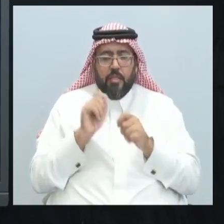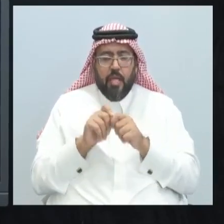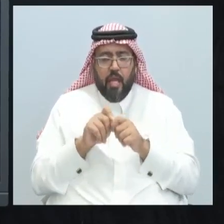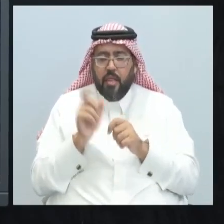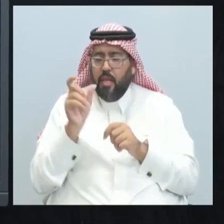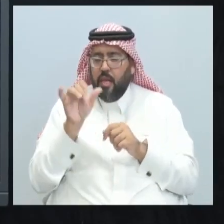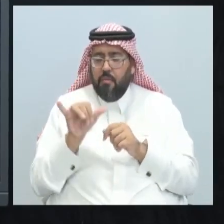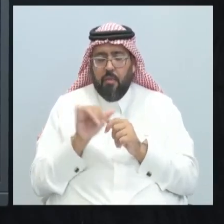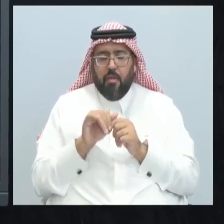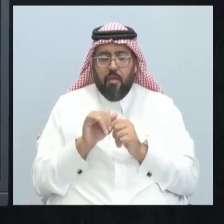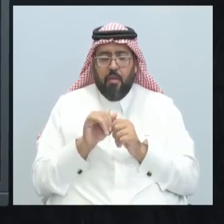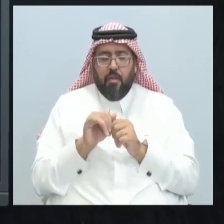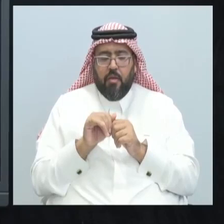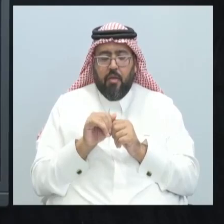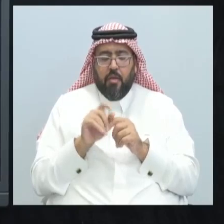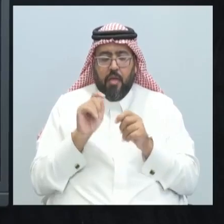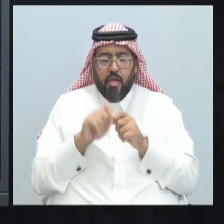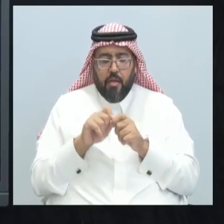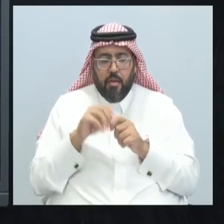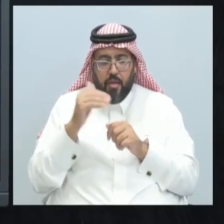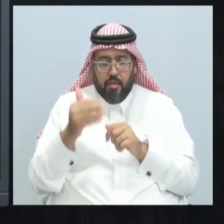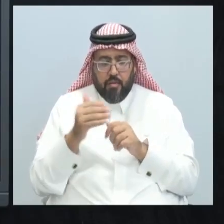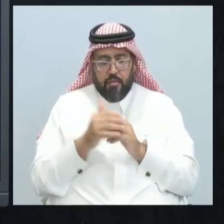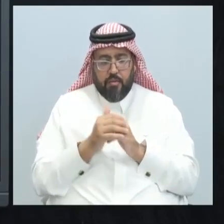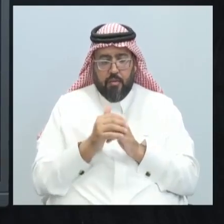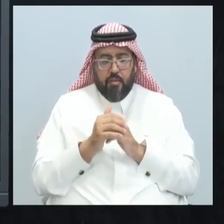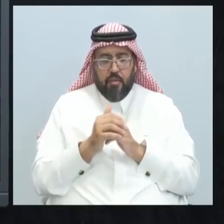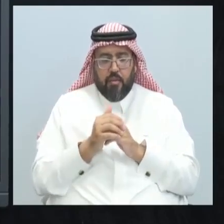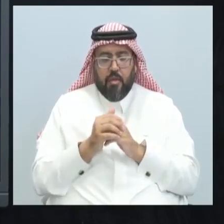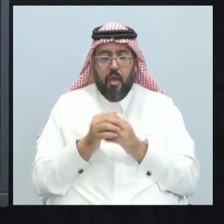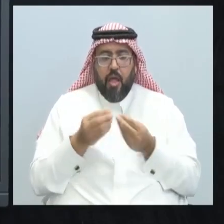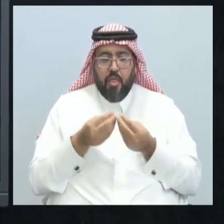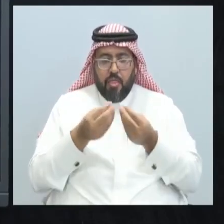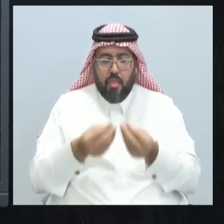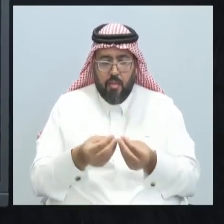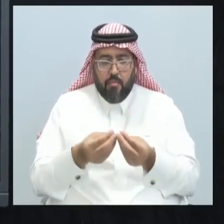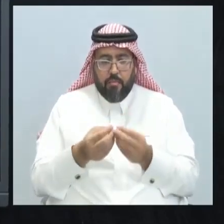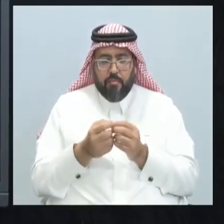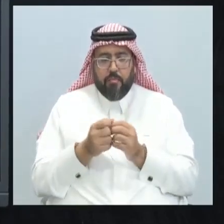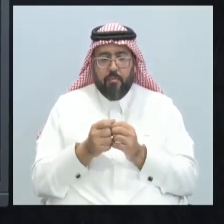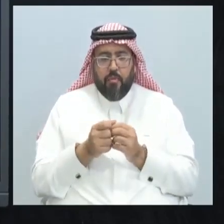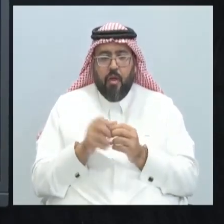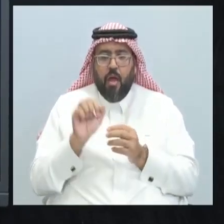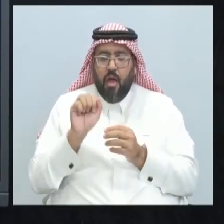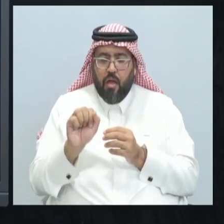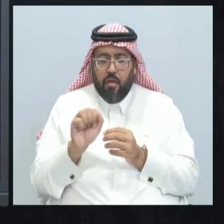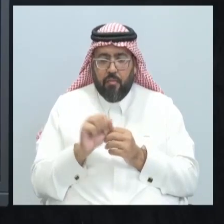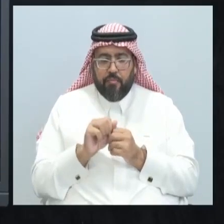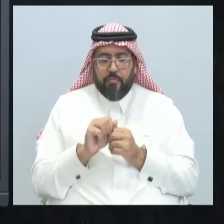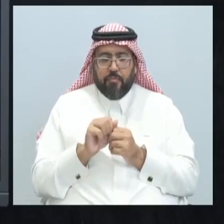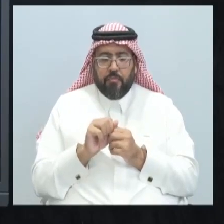النبي صلى الله عليه وسلم بان نستوي بالنساء خيرا بمعنى ان نقدم نقدم لهم الحقوق